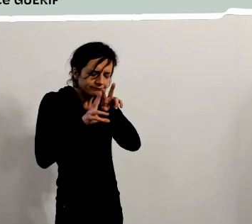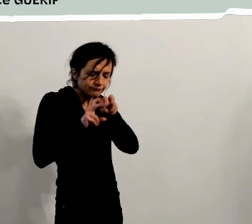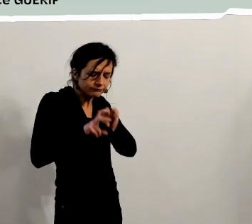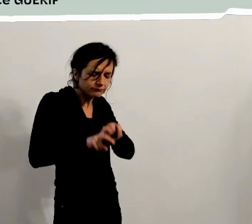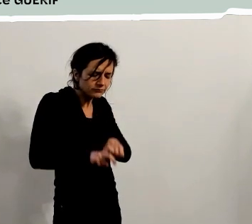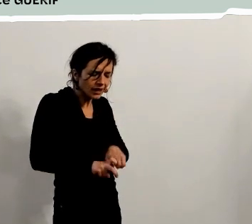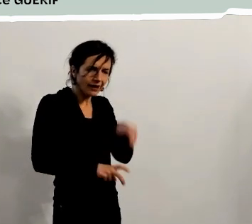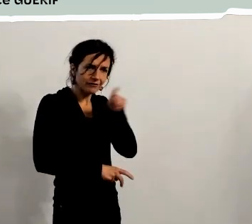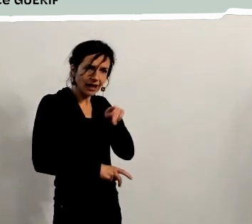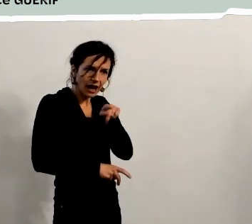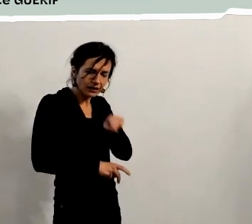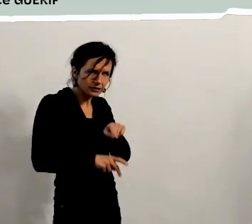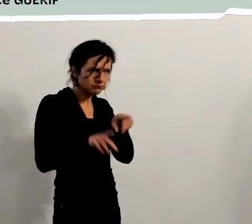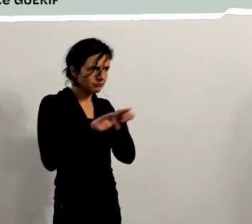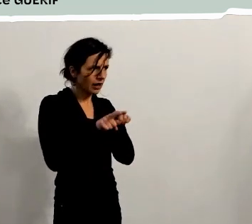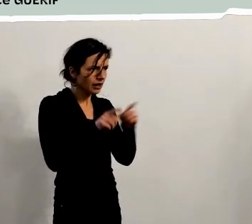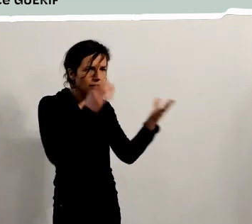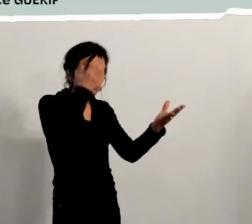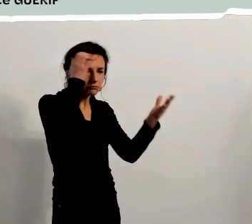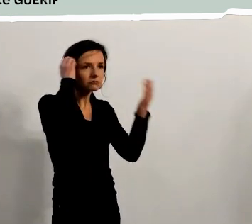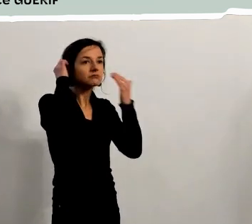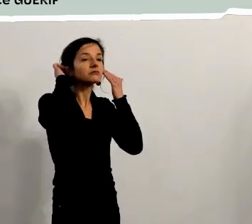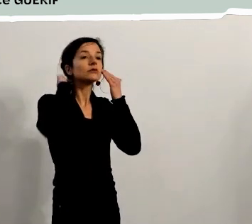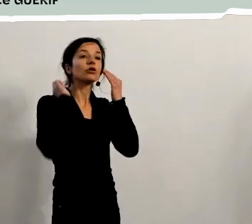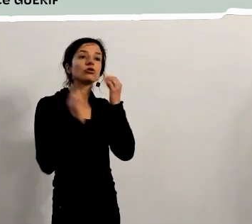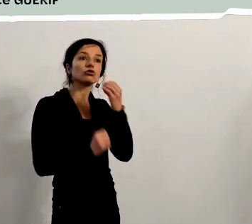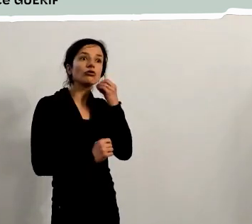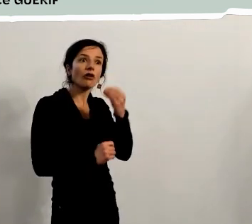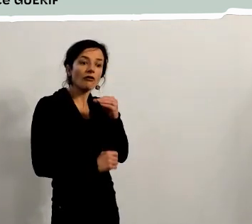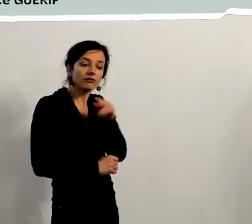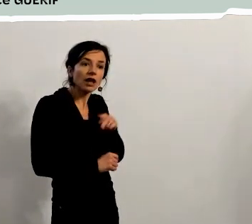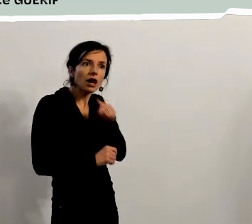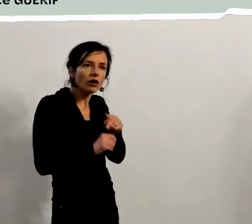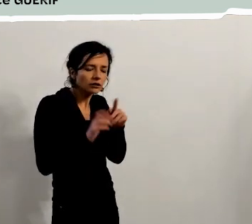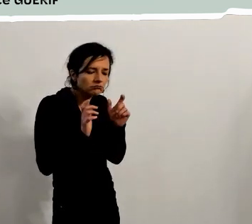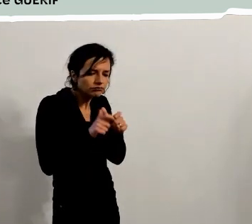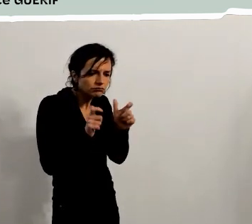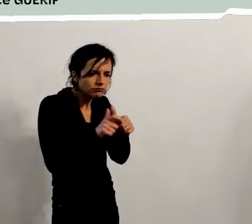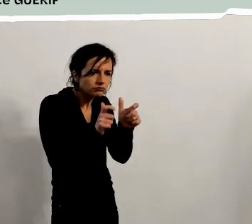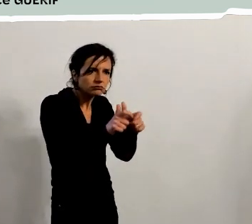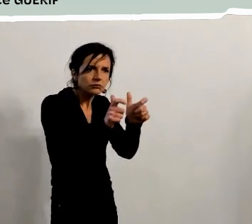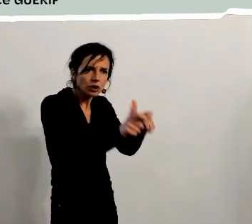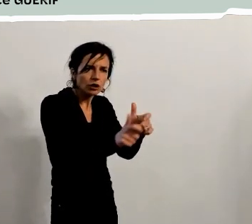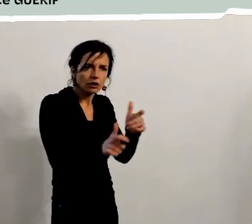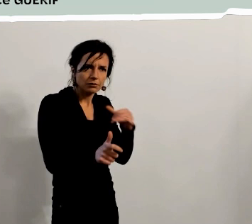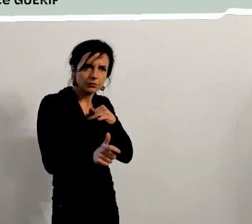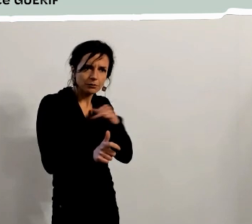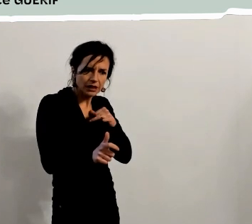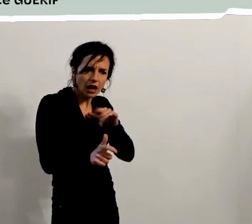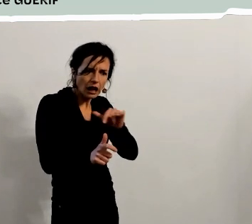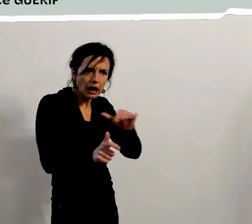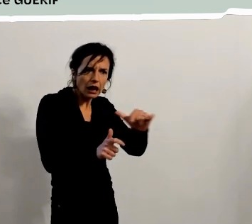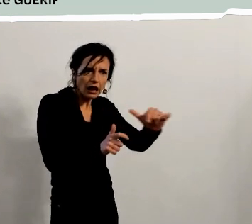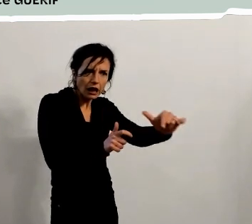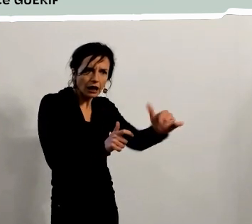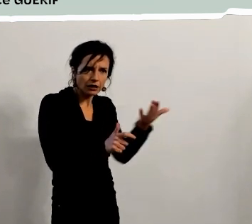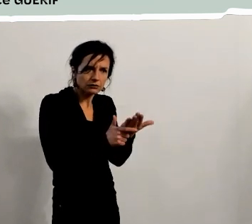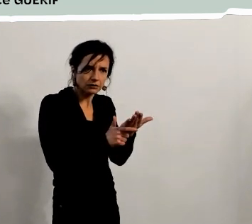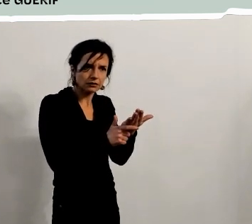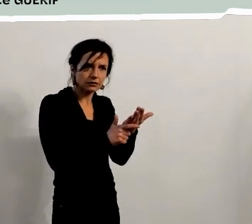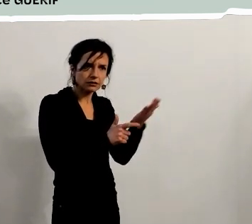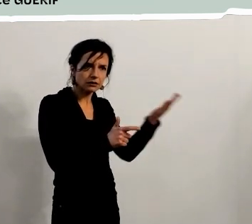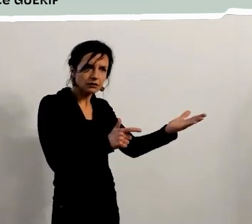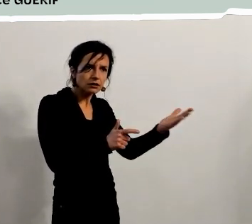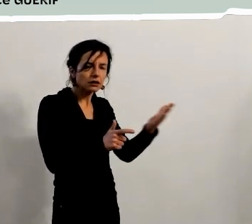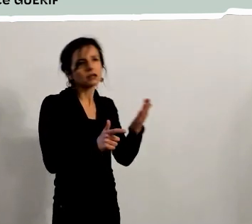messages, c'est-à-dire que plus ils retrouvaient des phtalates dans les urines chez les messieurs, plus le risque d'avoir moins